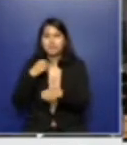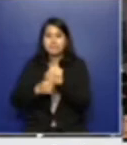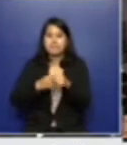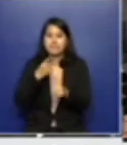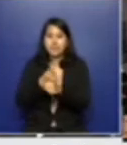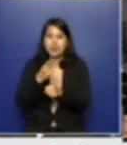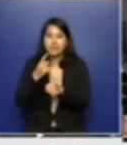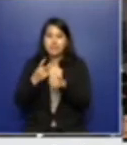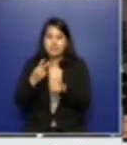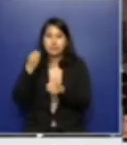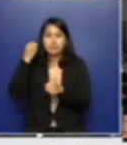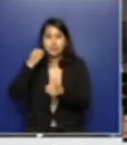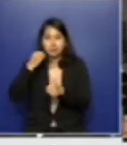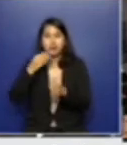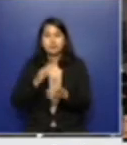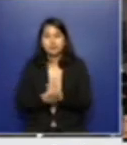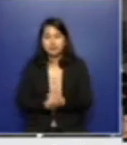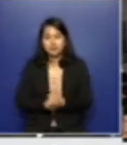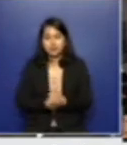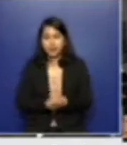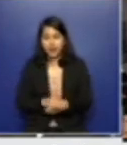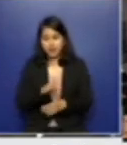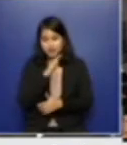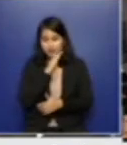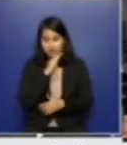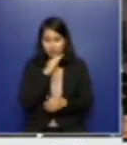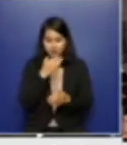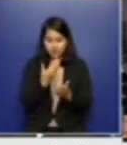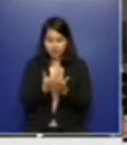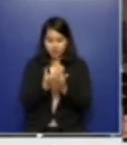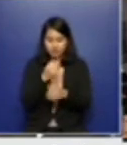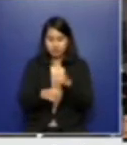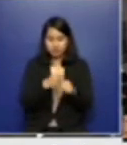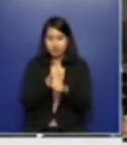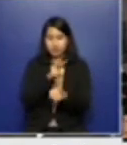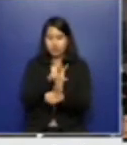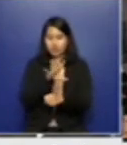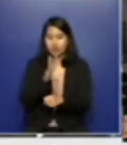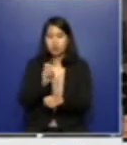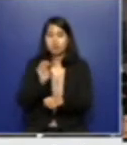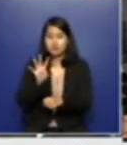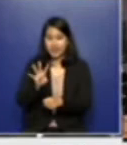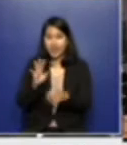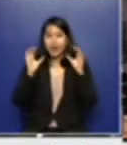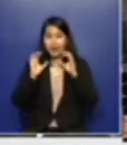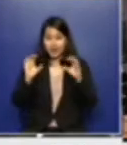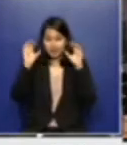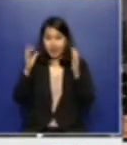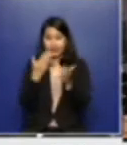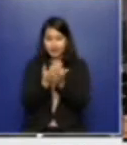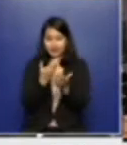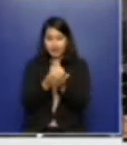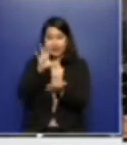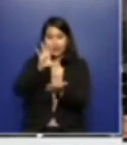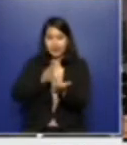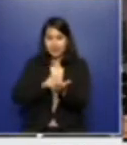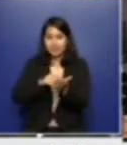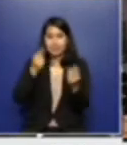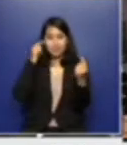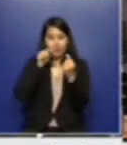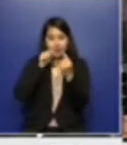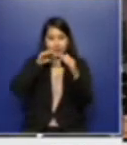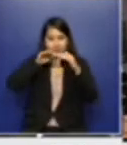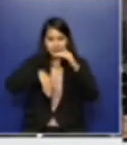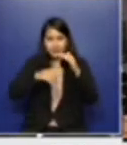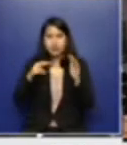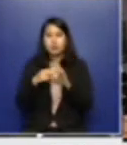าณค่ะดังนั้นหมายความว่าถ้าปีงบประมาณ2564รัฐบาลจัดเก็บรายได้ต่ำกว่าเป้ามากจะ